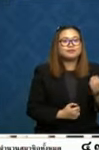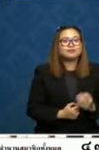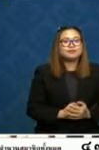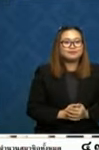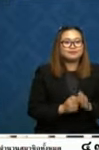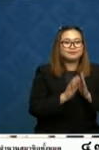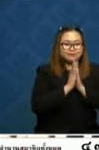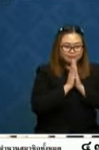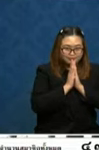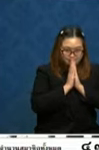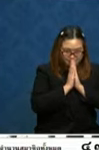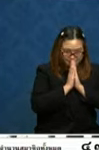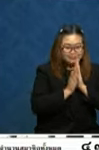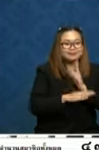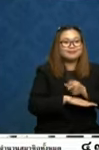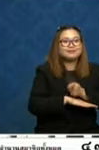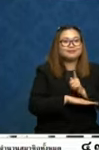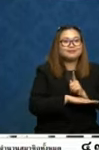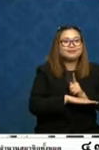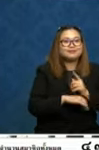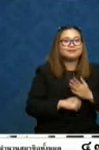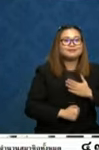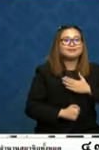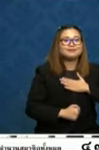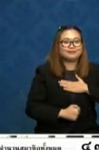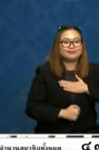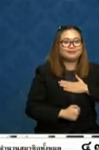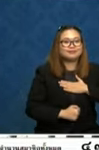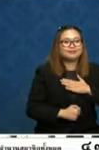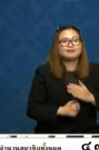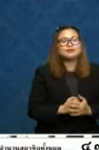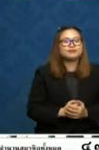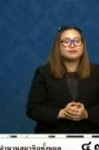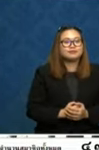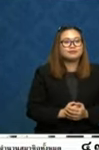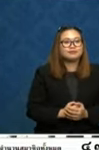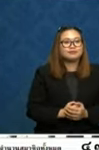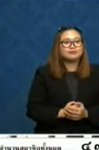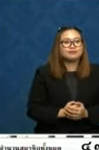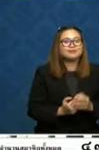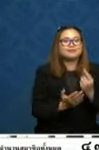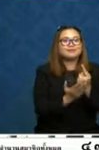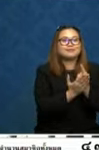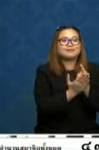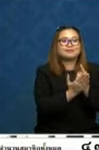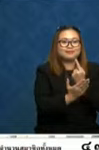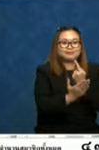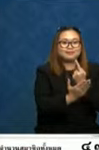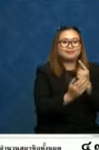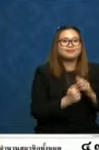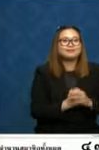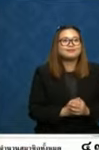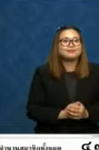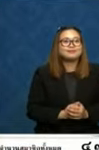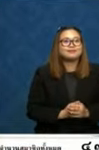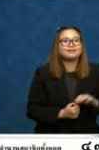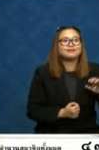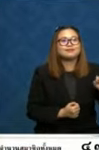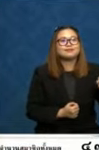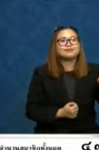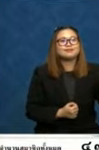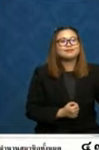เรียนท่านประธานสภาที่เคารพผมเราฟังบัณฑิตสกุลผู้แทนราษฎรแบบบัญชีรายชื่อพรรคประชาชนนะ